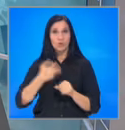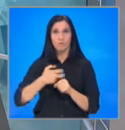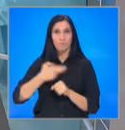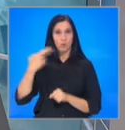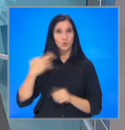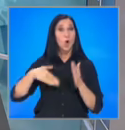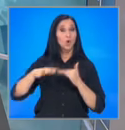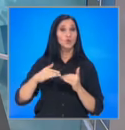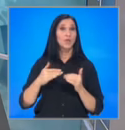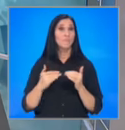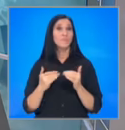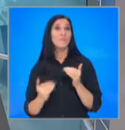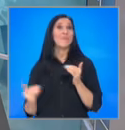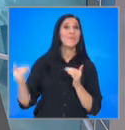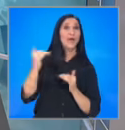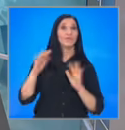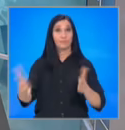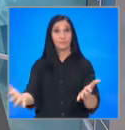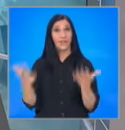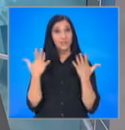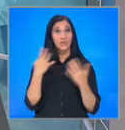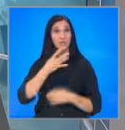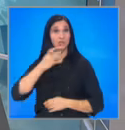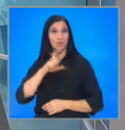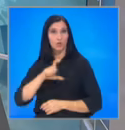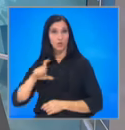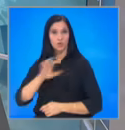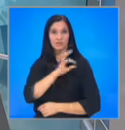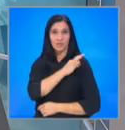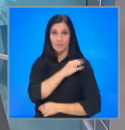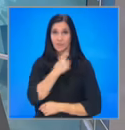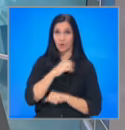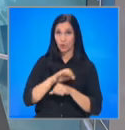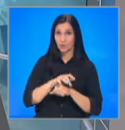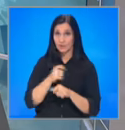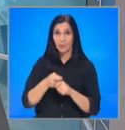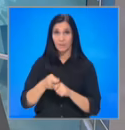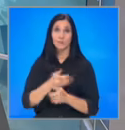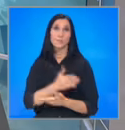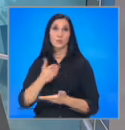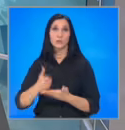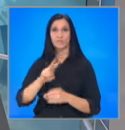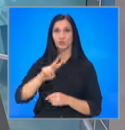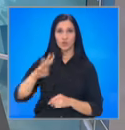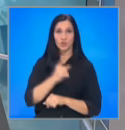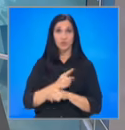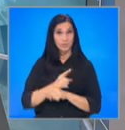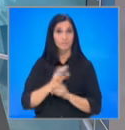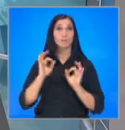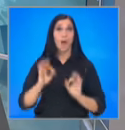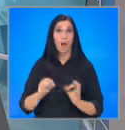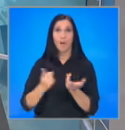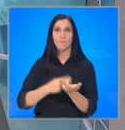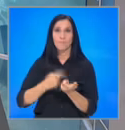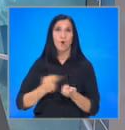болница. Още над 10 400 дози от ваксините срещу коронавирус са направени за последните 24 часа.